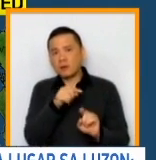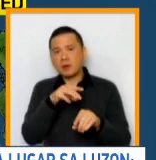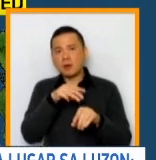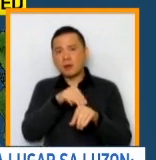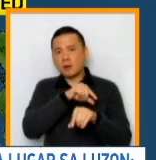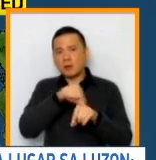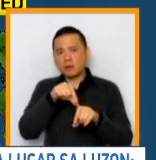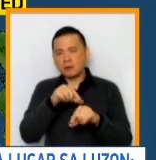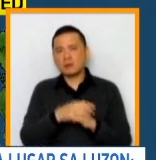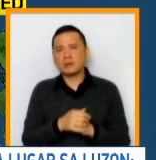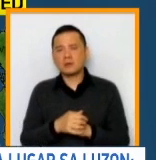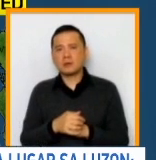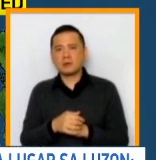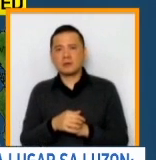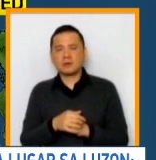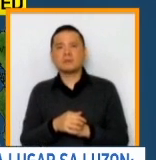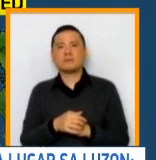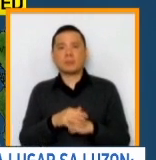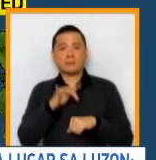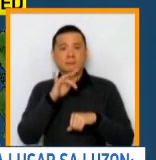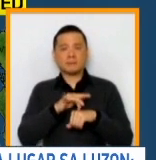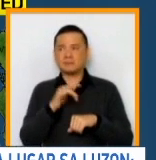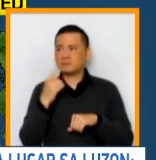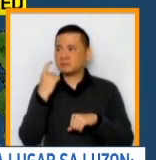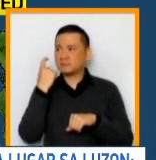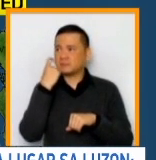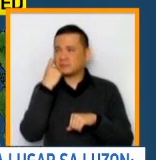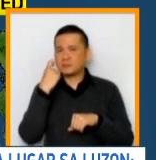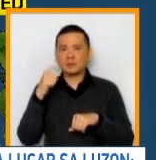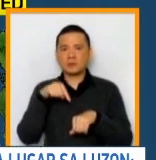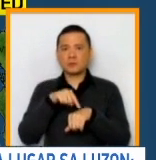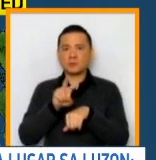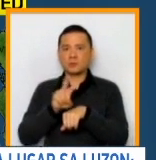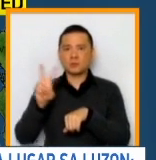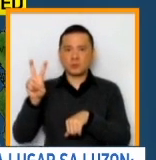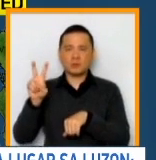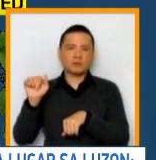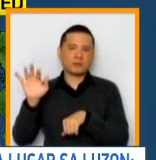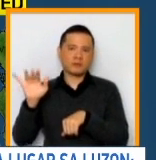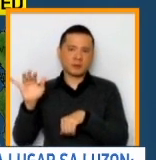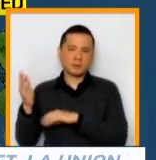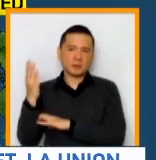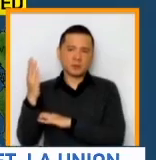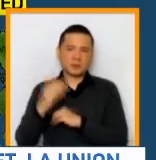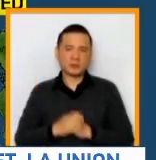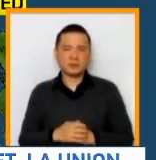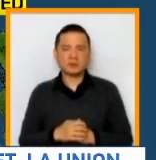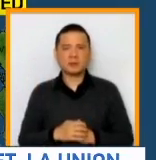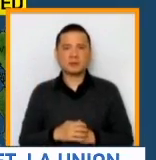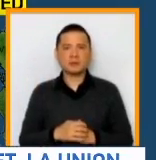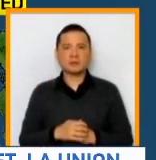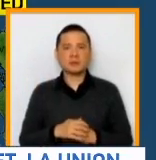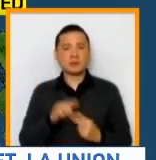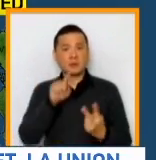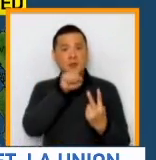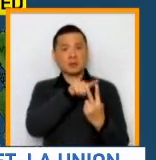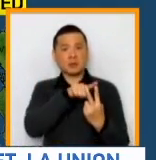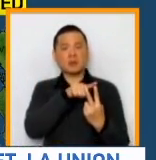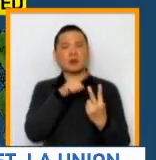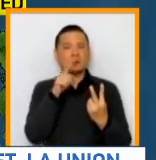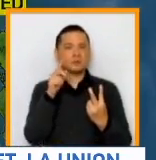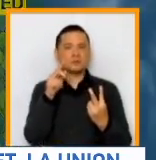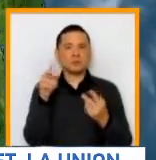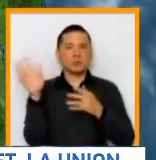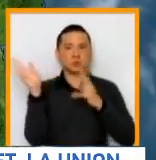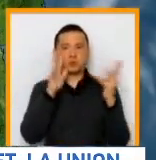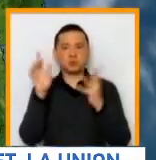Torrijos, Marinduque kaninang alas 12:15 ng umaga. At sa ngayon, napanatili ni Jolina ang lakas ng hangin na umabot ng 100 kilometers